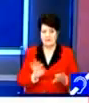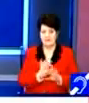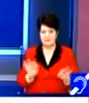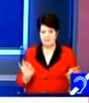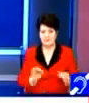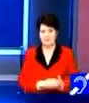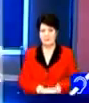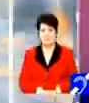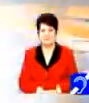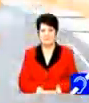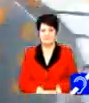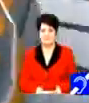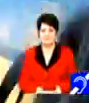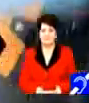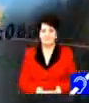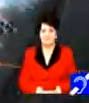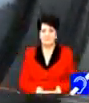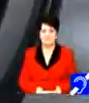mai frumoasă!